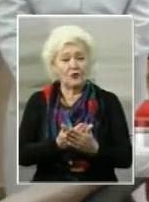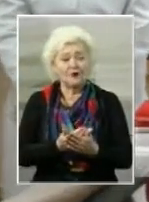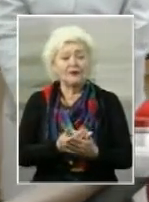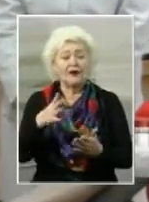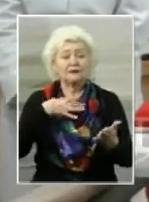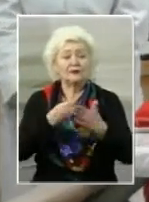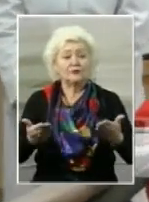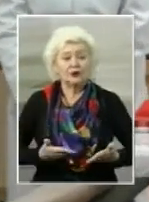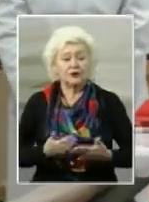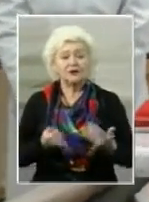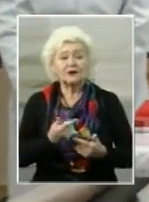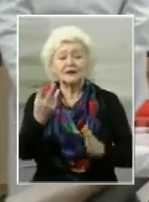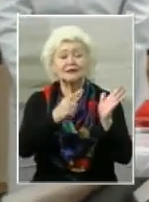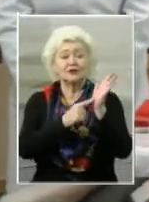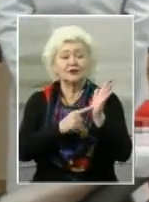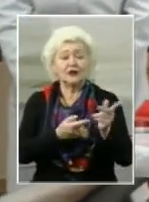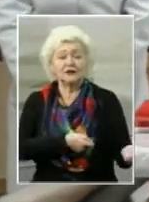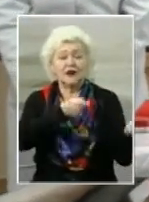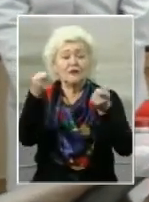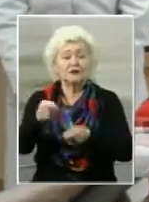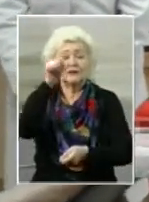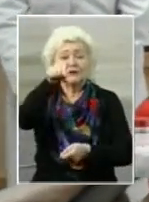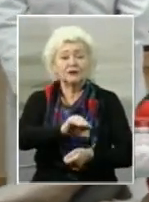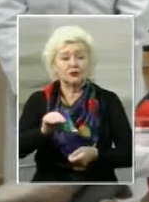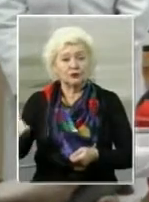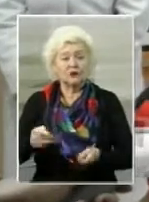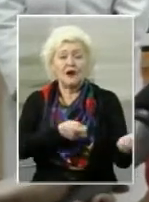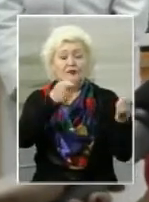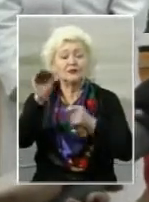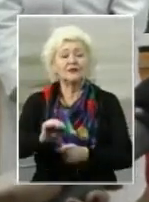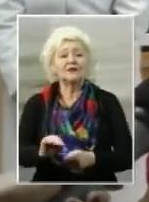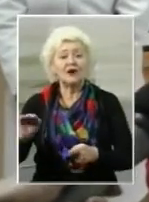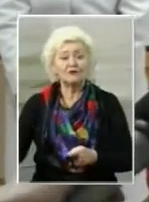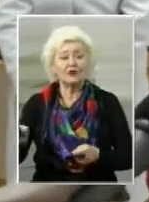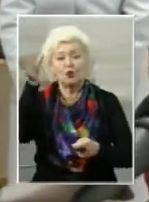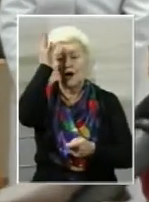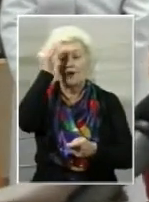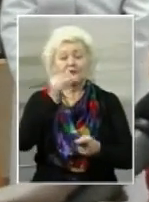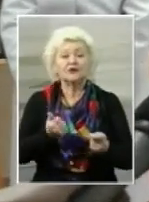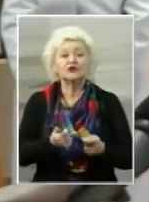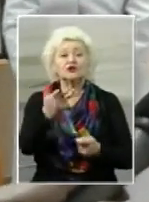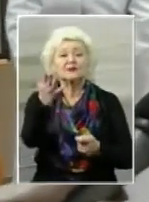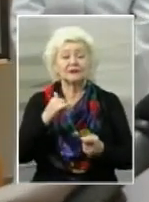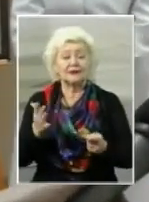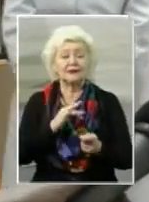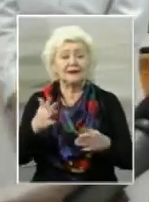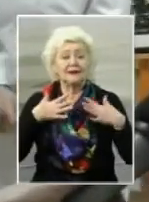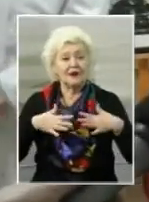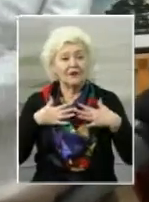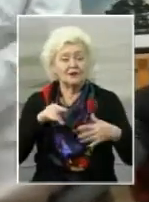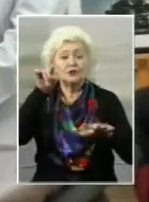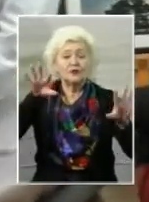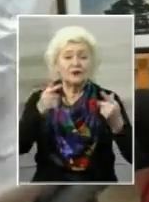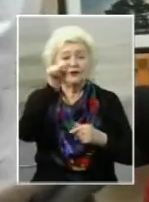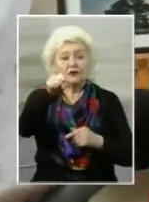Я була в Асканії Нова за своє життя разів 6. Возила туди дітей, возила онуків. Вражень ось стільки. Навіть скупалася випадково в